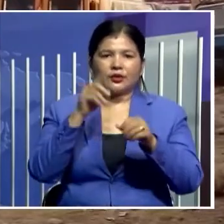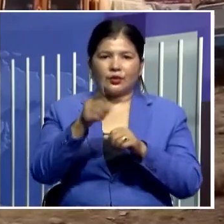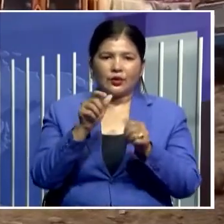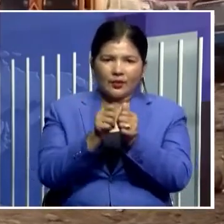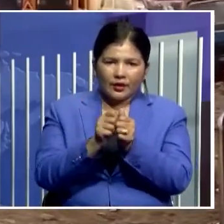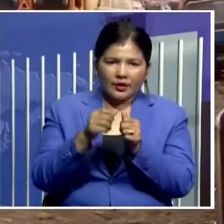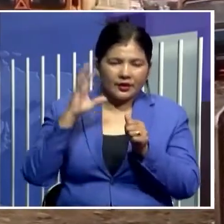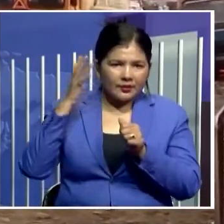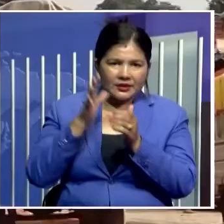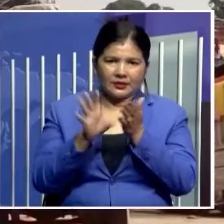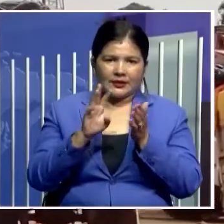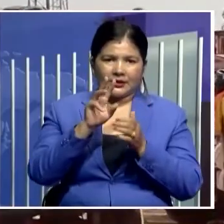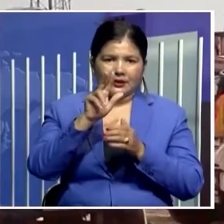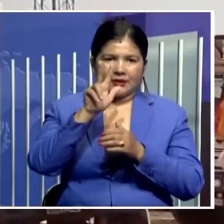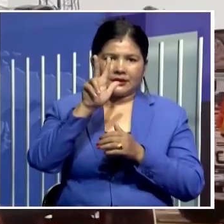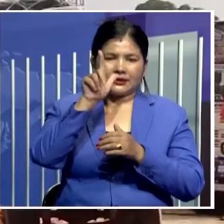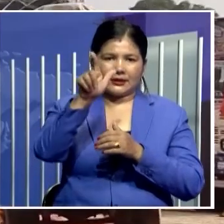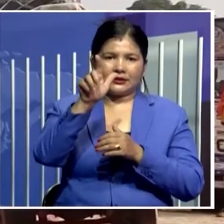में विदेश